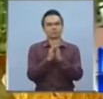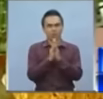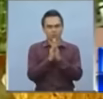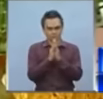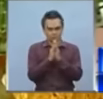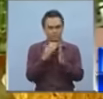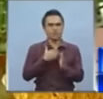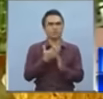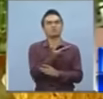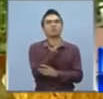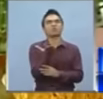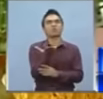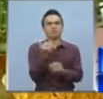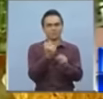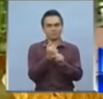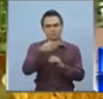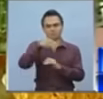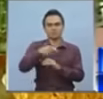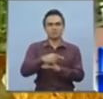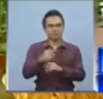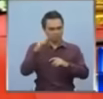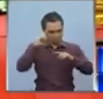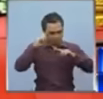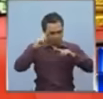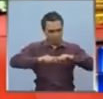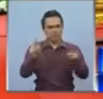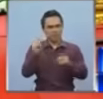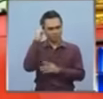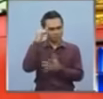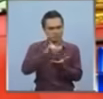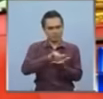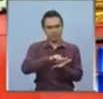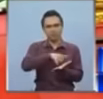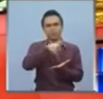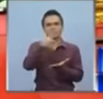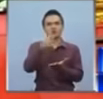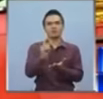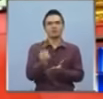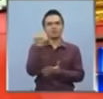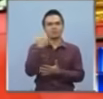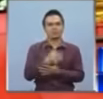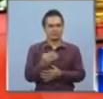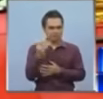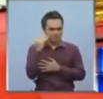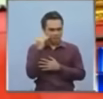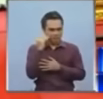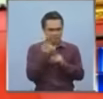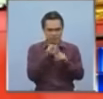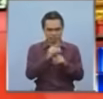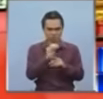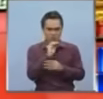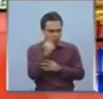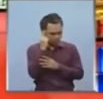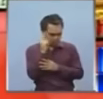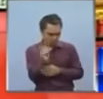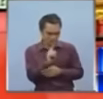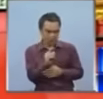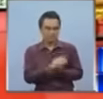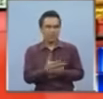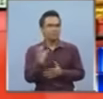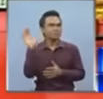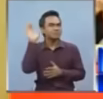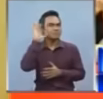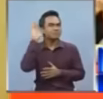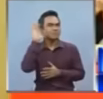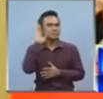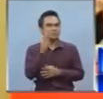ปาฏิหาริย์นั้นมีจริงอยากเห็นคุณยายฟื้นกลับมามีชีวิตอีกครั้งส่วนเพื่อนบ้านต่างจับกลุ่มวิพากษ์วิจารณ์ค่ะบางคนเชื่อว่าอาจเป็นเพราะ